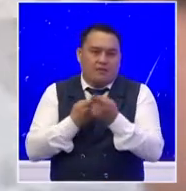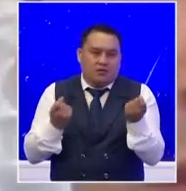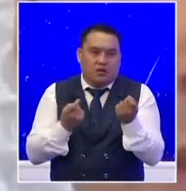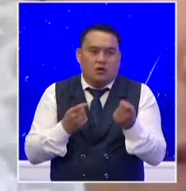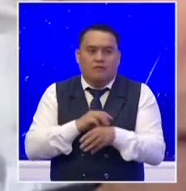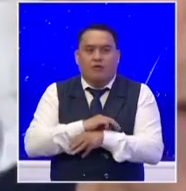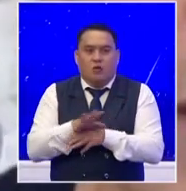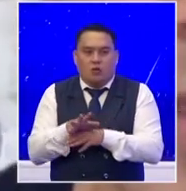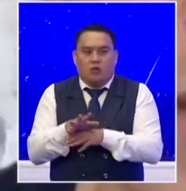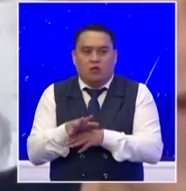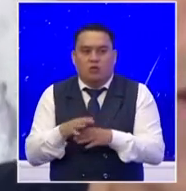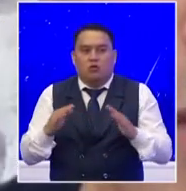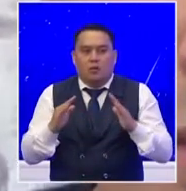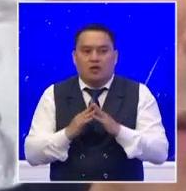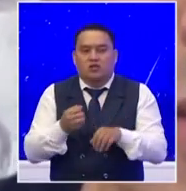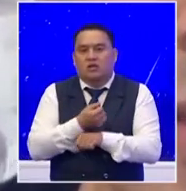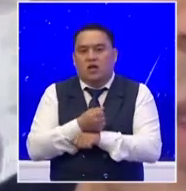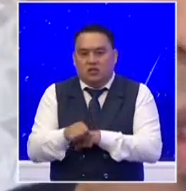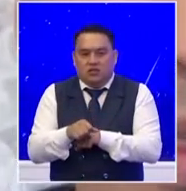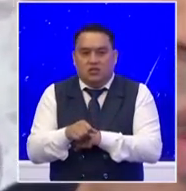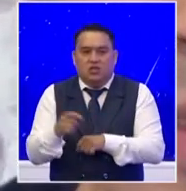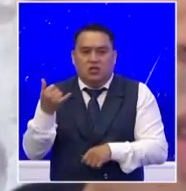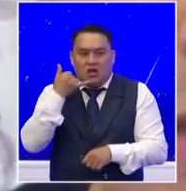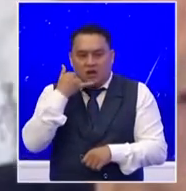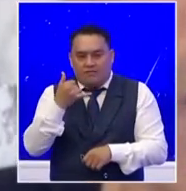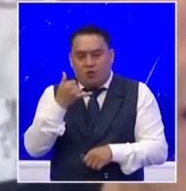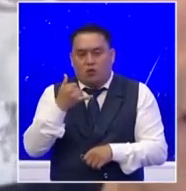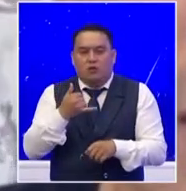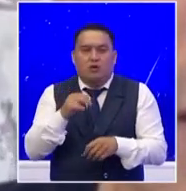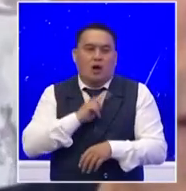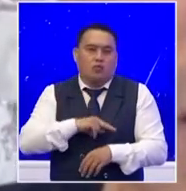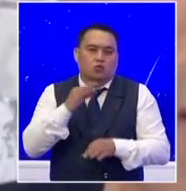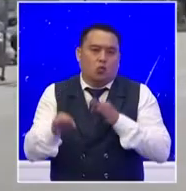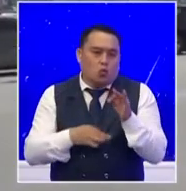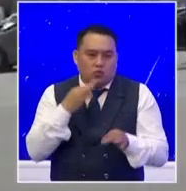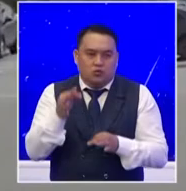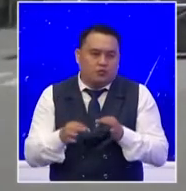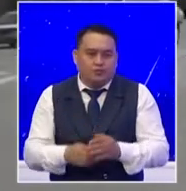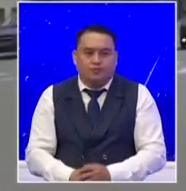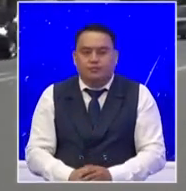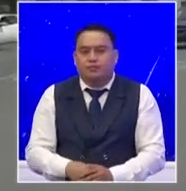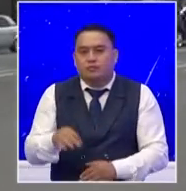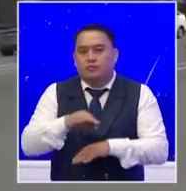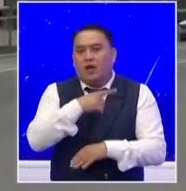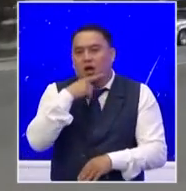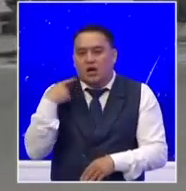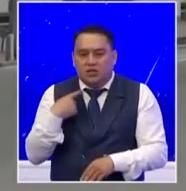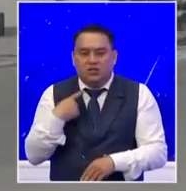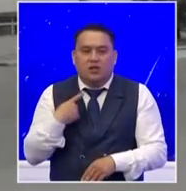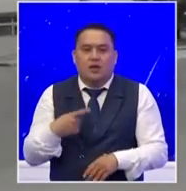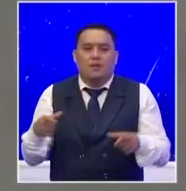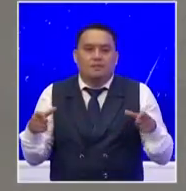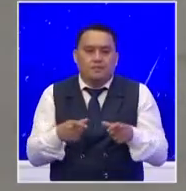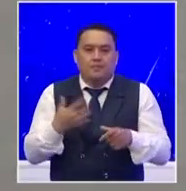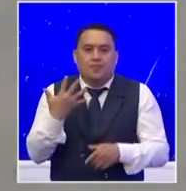коронавирус, вторая — это про домашнее насилие. То есть телефоны, горячие линии, они работают круглосуточно. В России жесткие профилактические меры